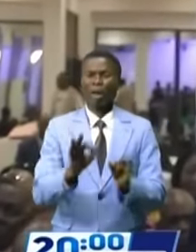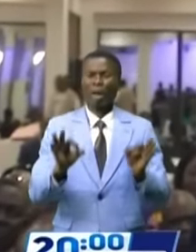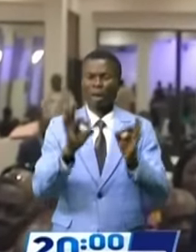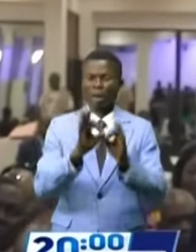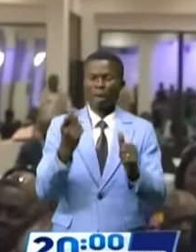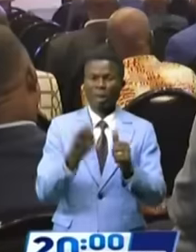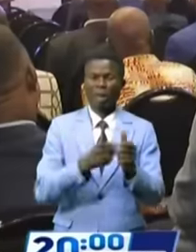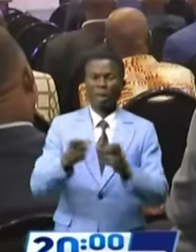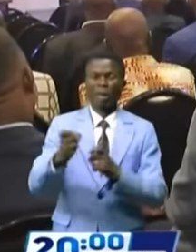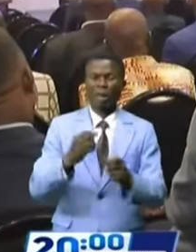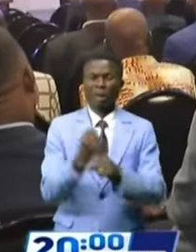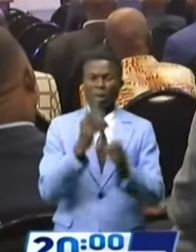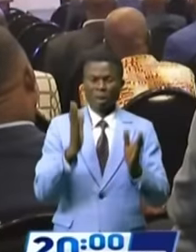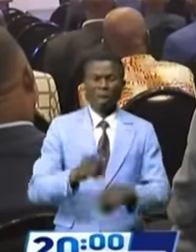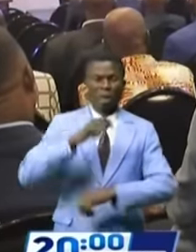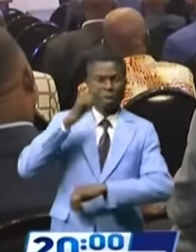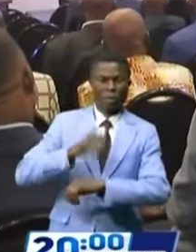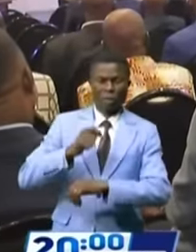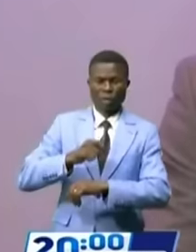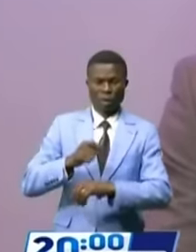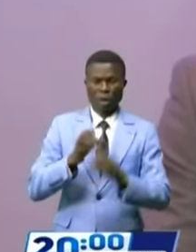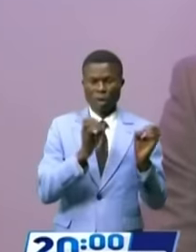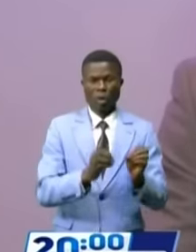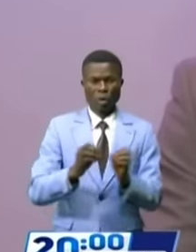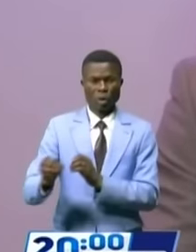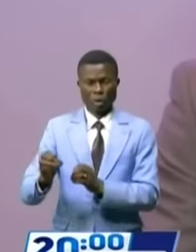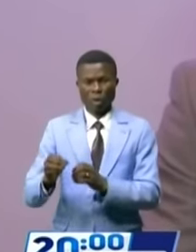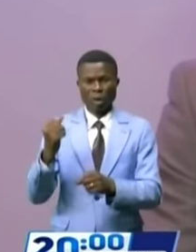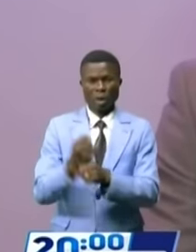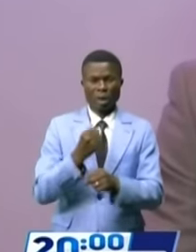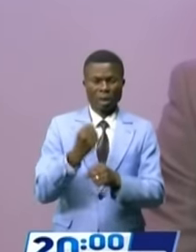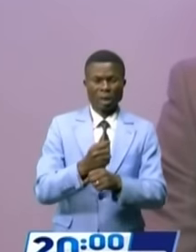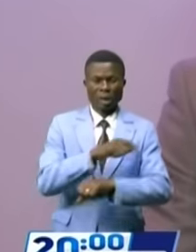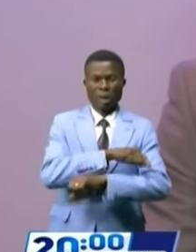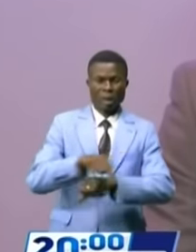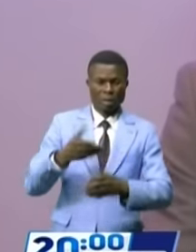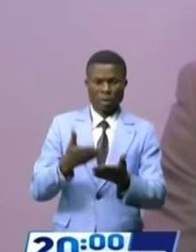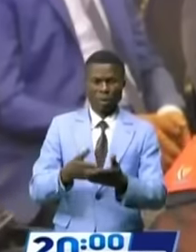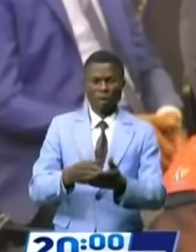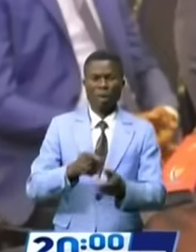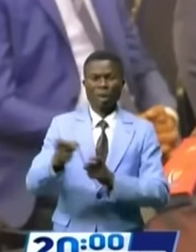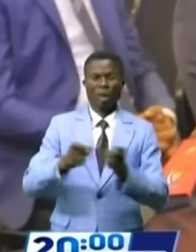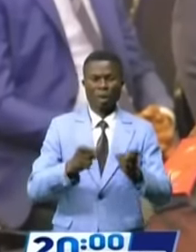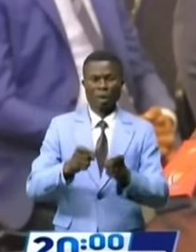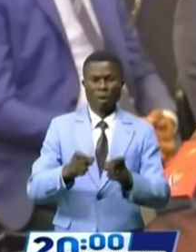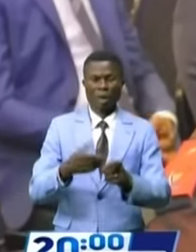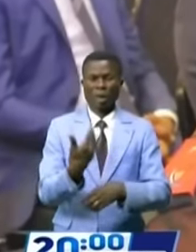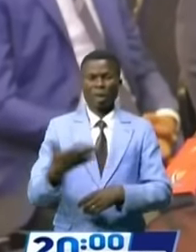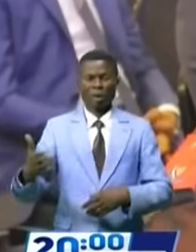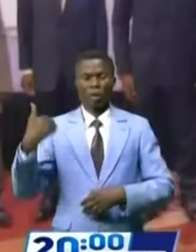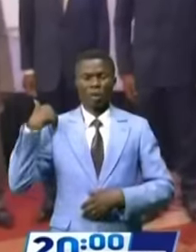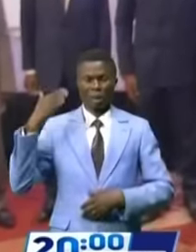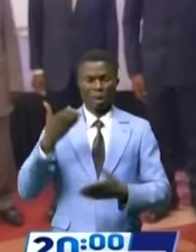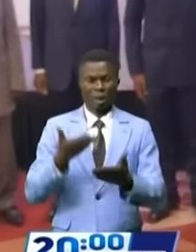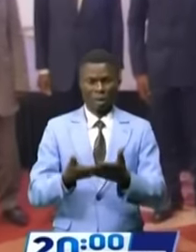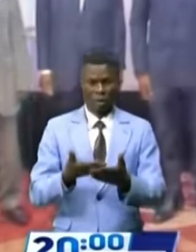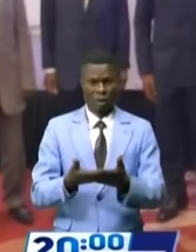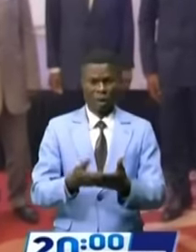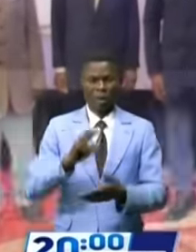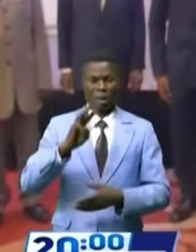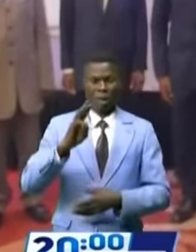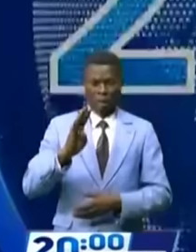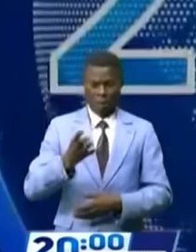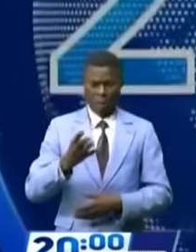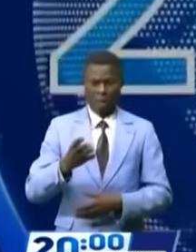savoir la gestion du personnel judiciaire, l'organisation et le fonctionnement des juridictions, la gestion du patrimoine des institutions judiciaires ainsi que le